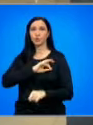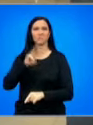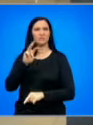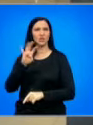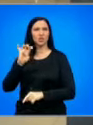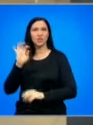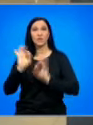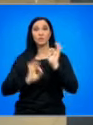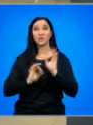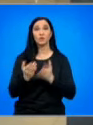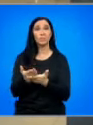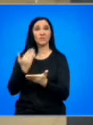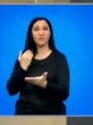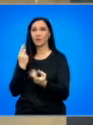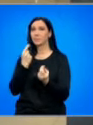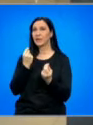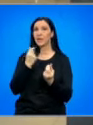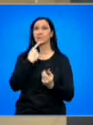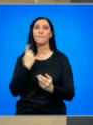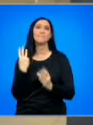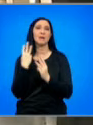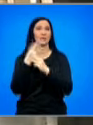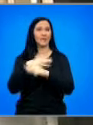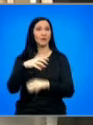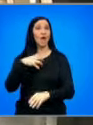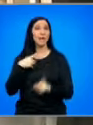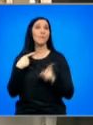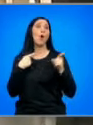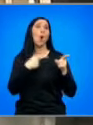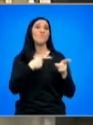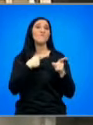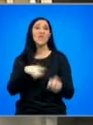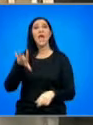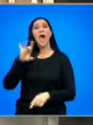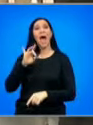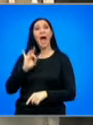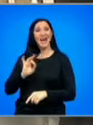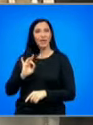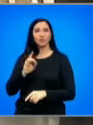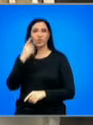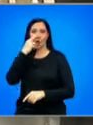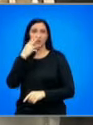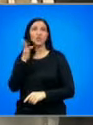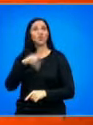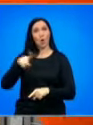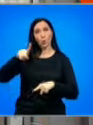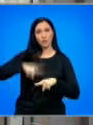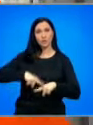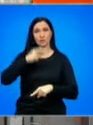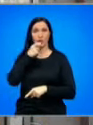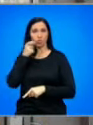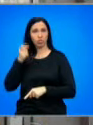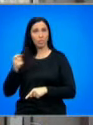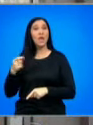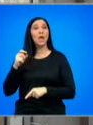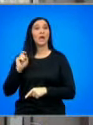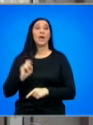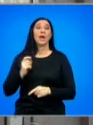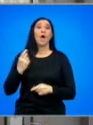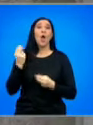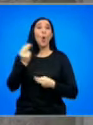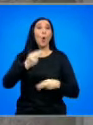30-40% от авансовите пари за магистралата. ГЕРБ обвини Рашков, че лъже и ще го съди за думите му. КПКОНПИ